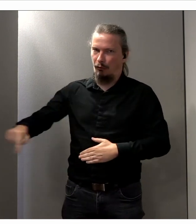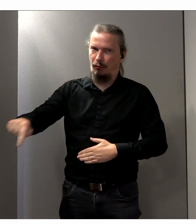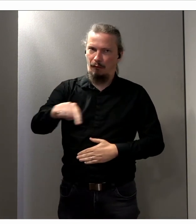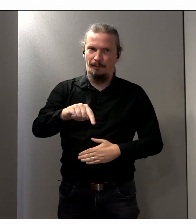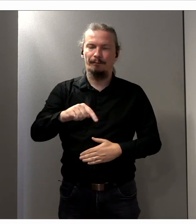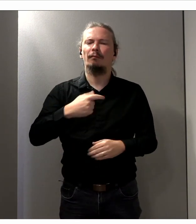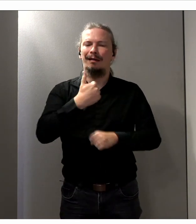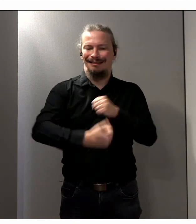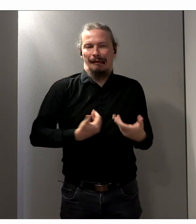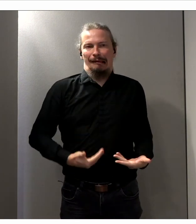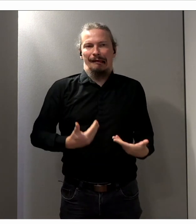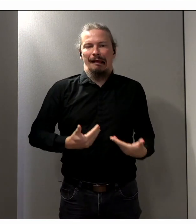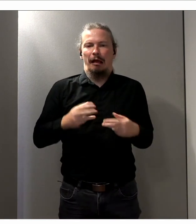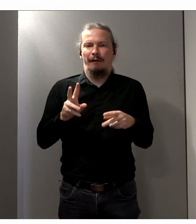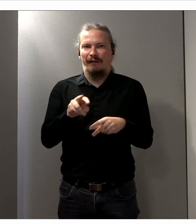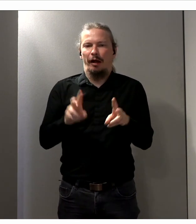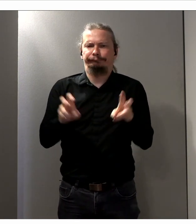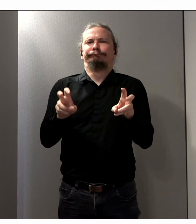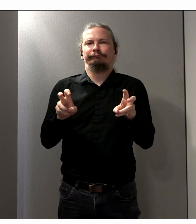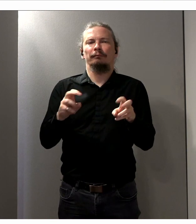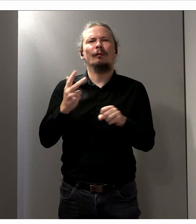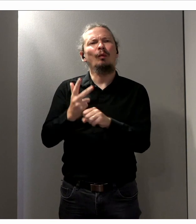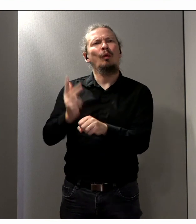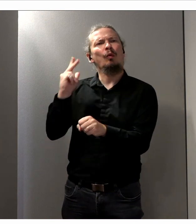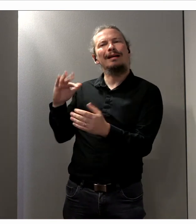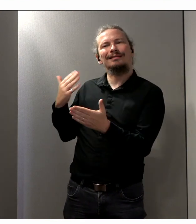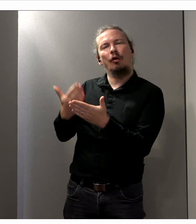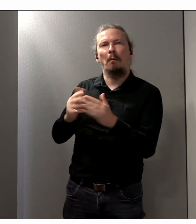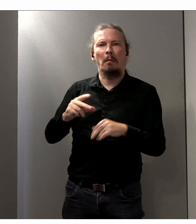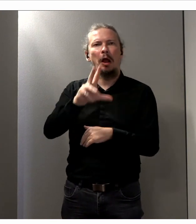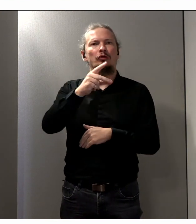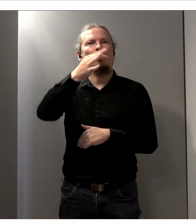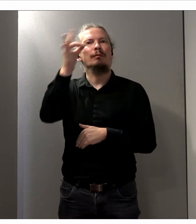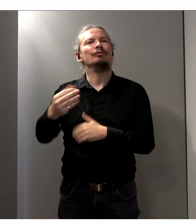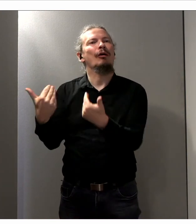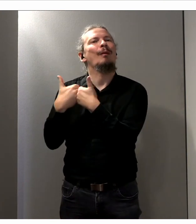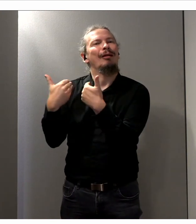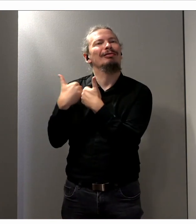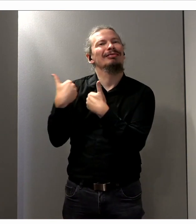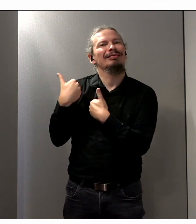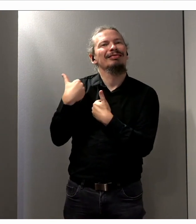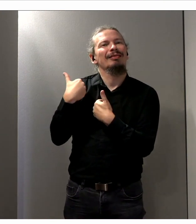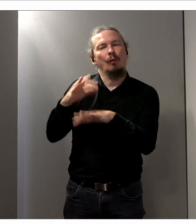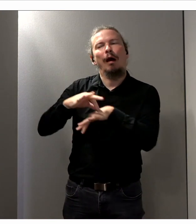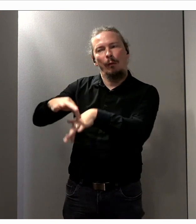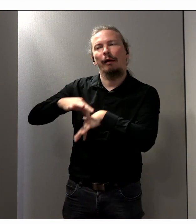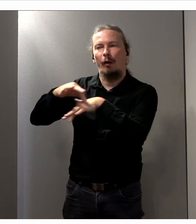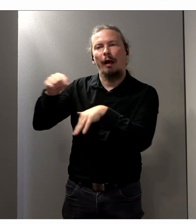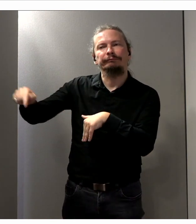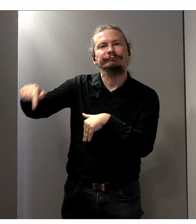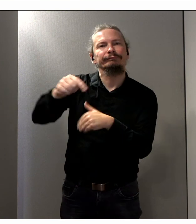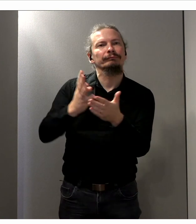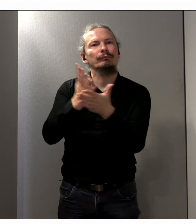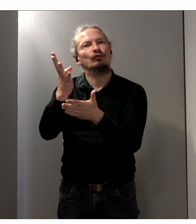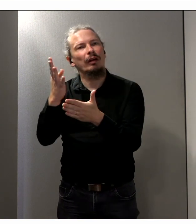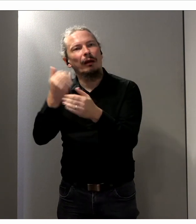allons augmenter un petit peu la donne, puisque sur les 3 dernières années, nous avons eu à peu près 30% de demandes d'accompagnement de porteurs